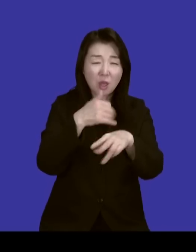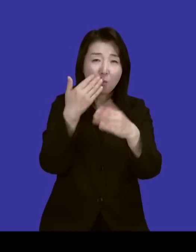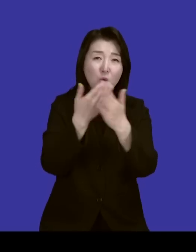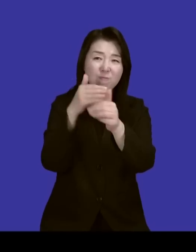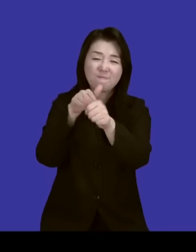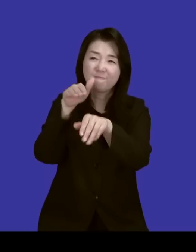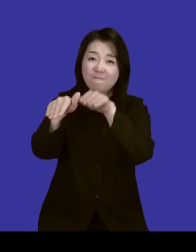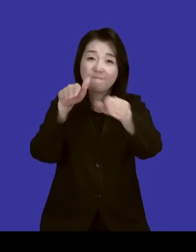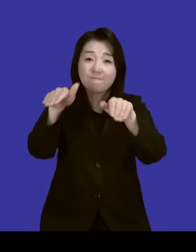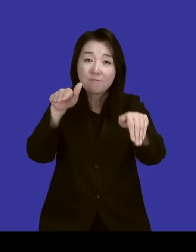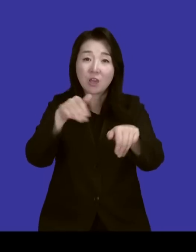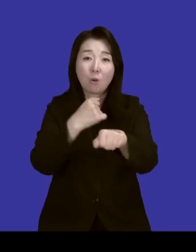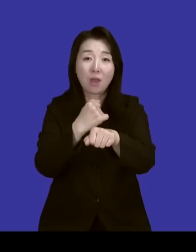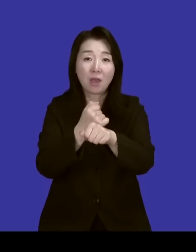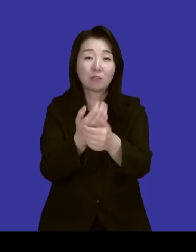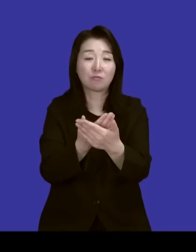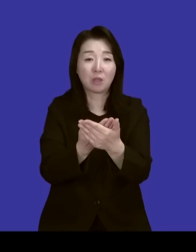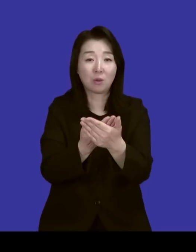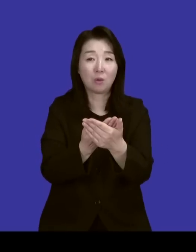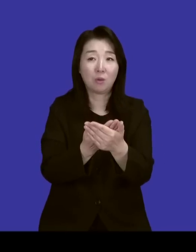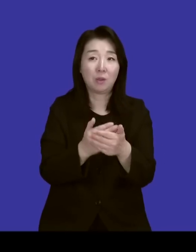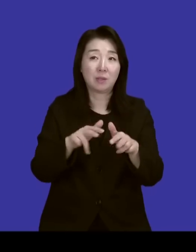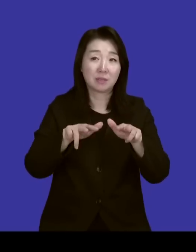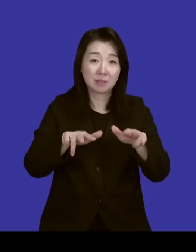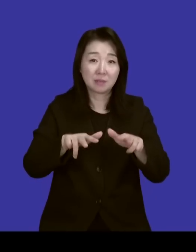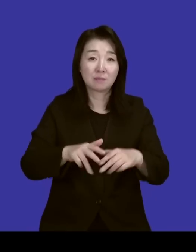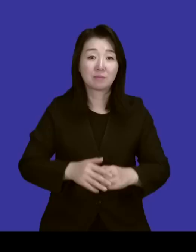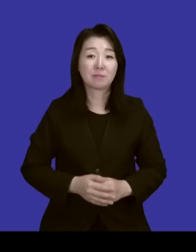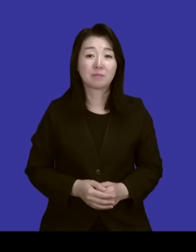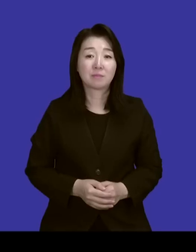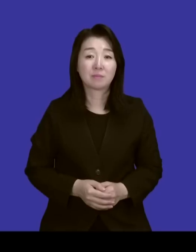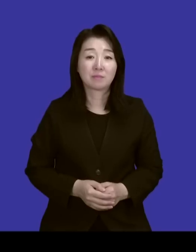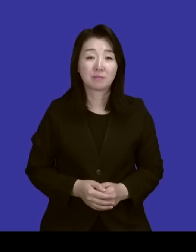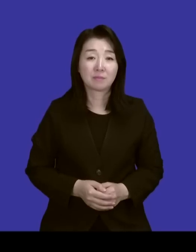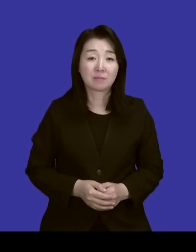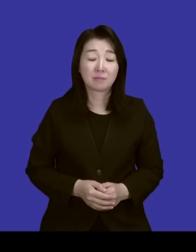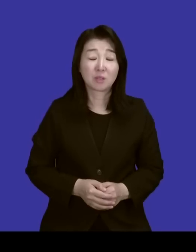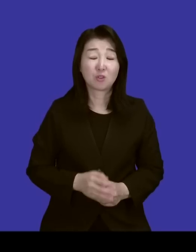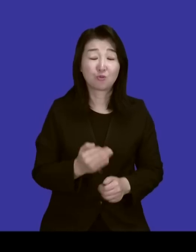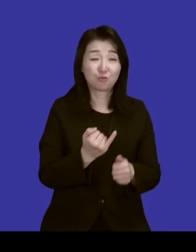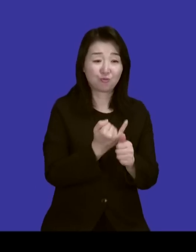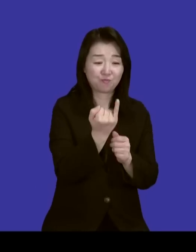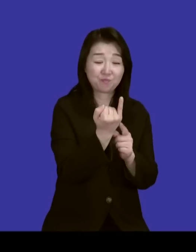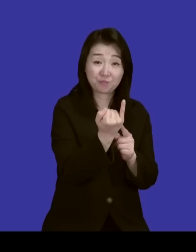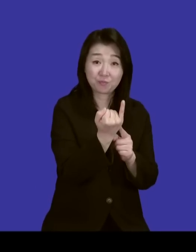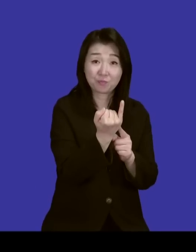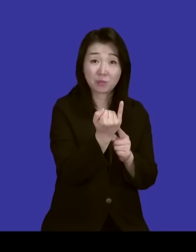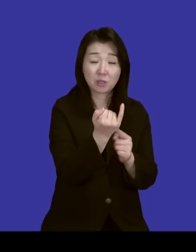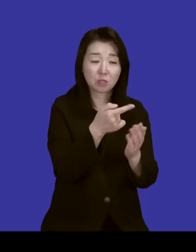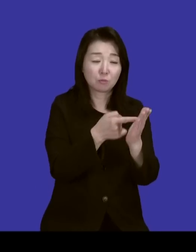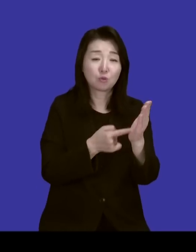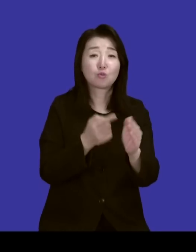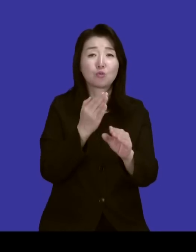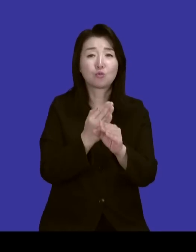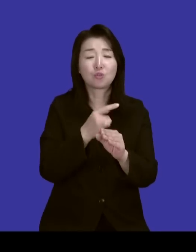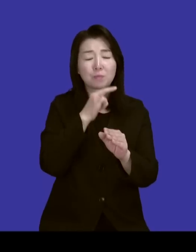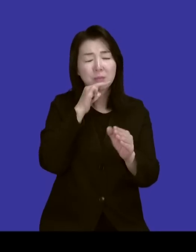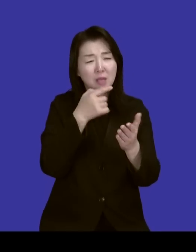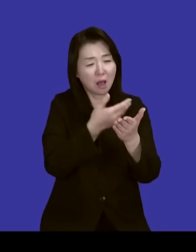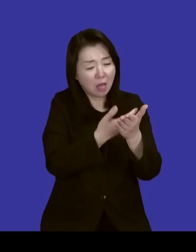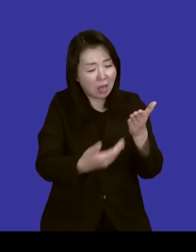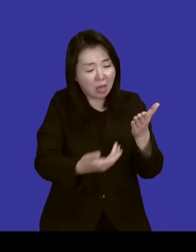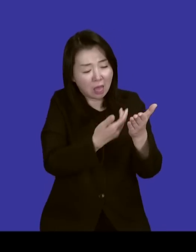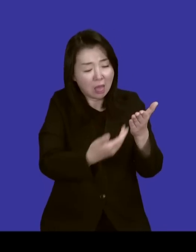깨우세요. 그리고 지금 미세스 초이, 예. 닥터 최 와이프가 수술 중인데 피가 멎지